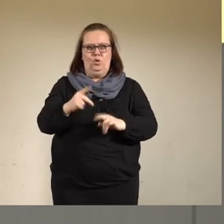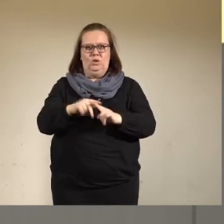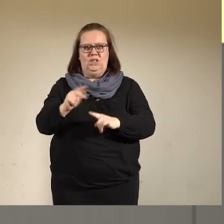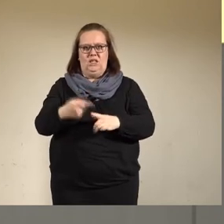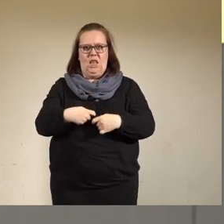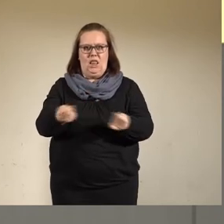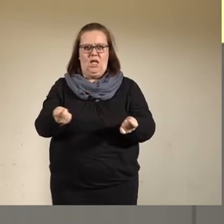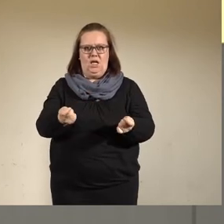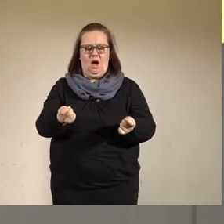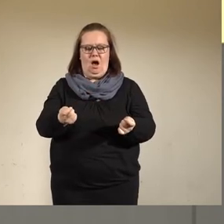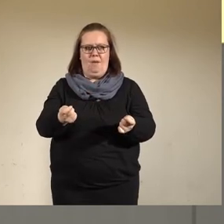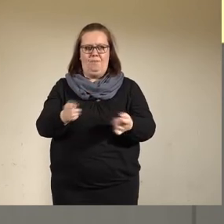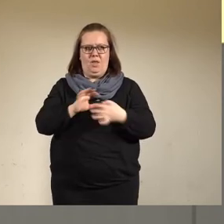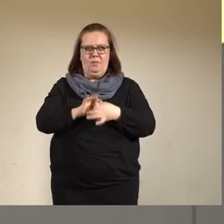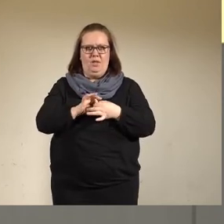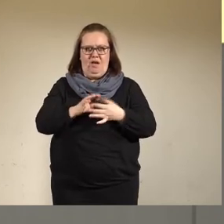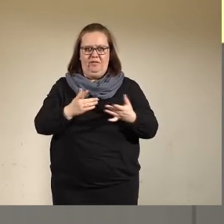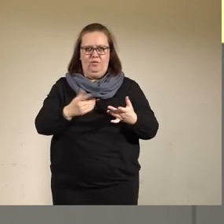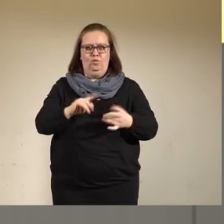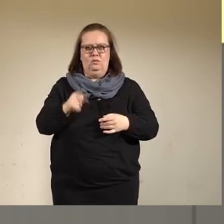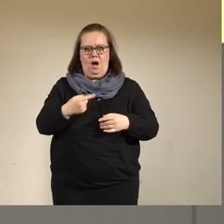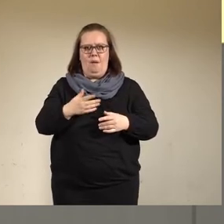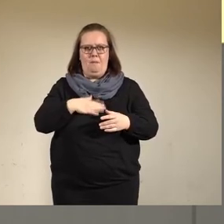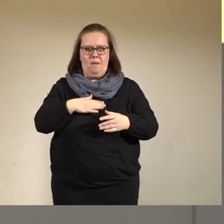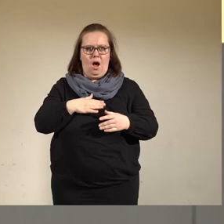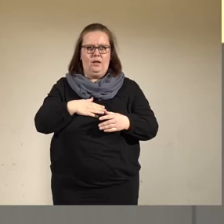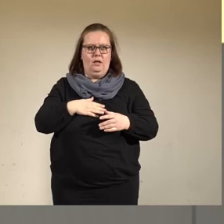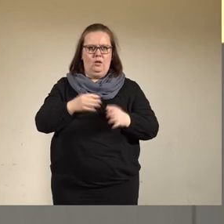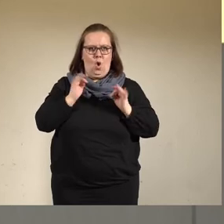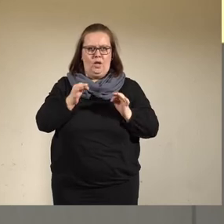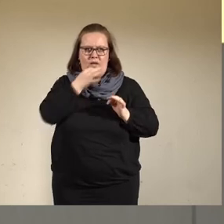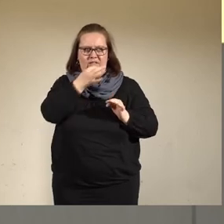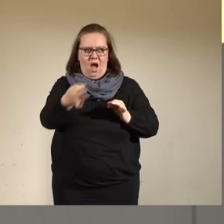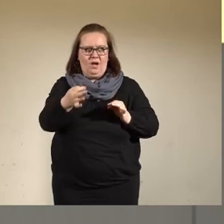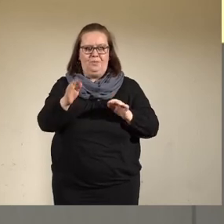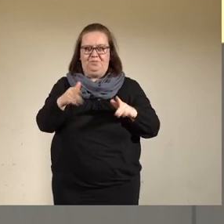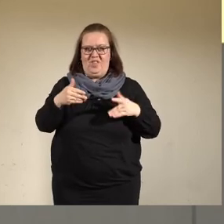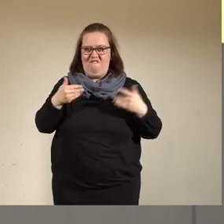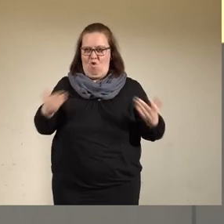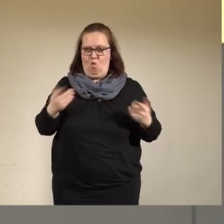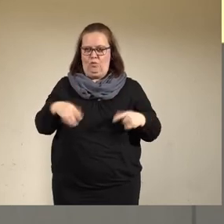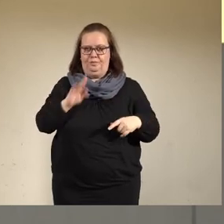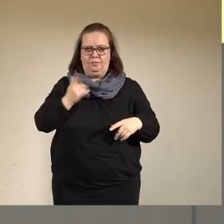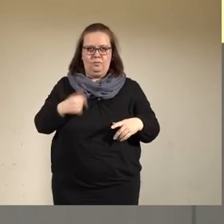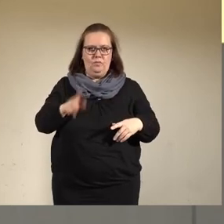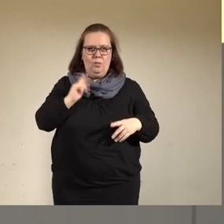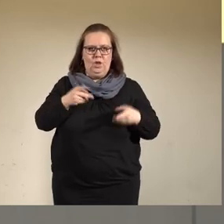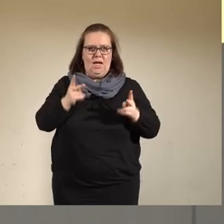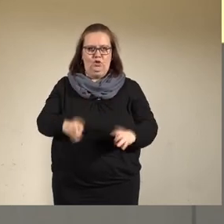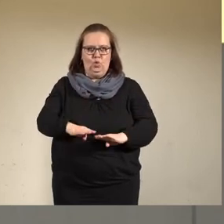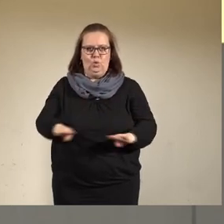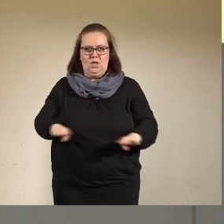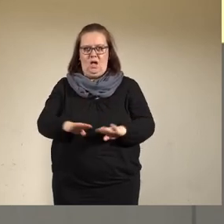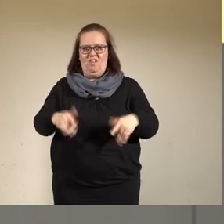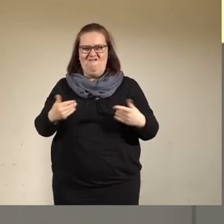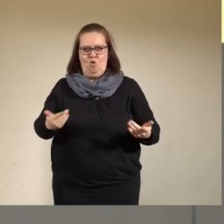Liga betreffen. Und dazu meine ganz konkrete Frage, wo wollen Sie die als rechtliche Grundlage